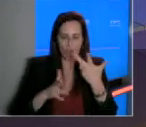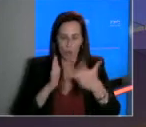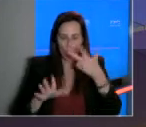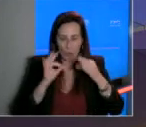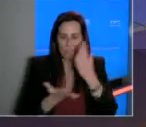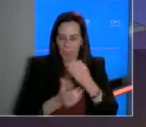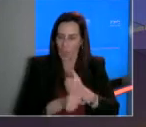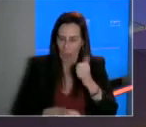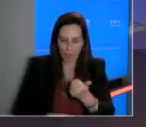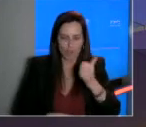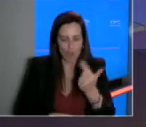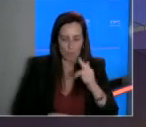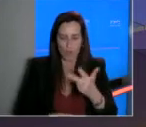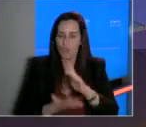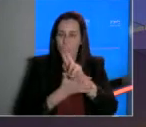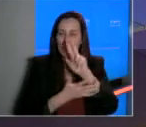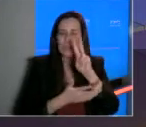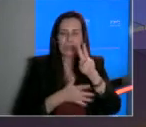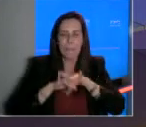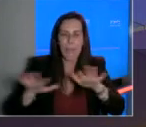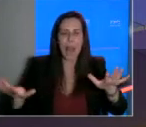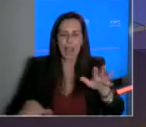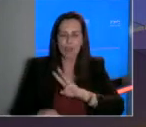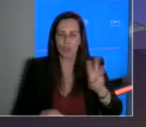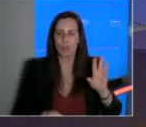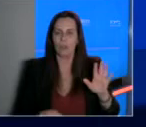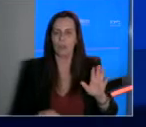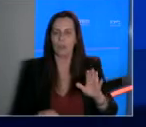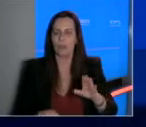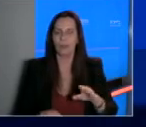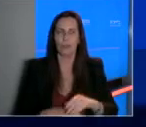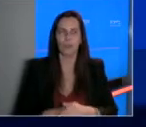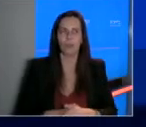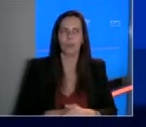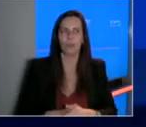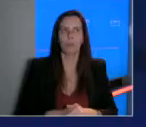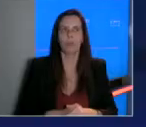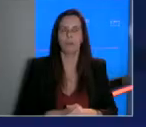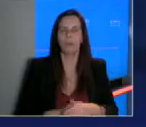בחירות, בינינו. 12 מיליארד שקלים מהכיס שלנו, וישל אומר כן, כן, כן,